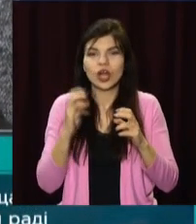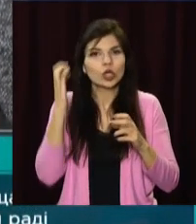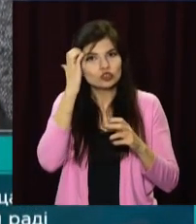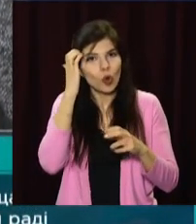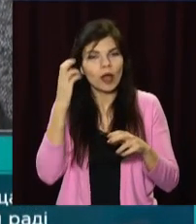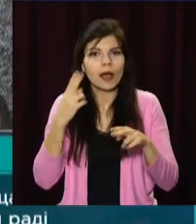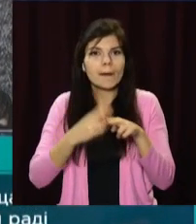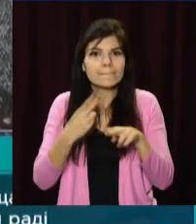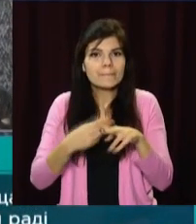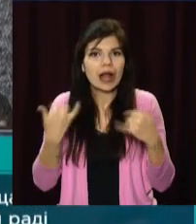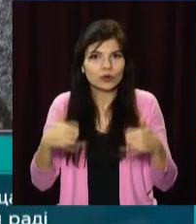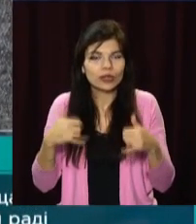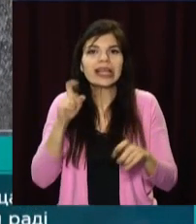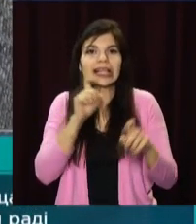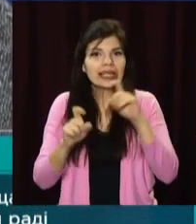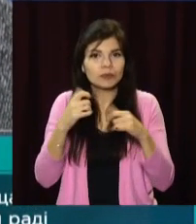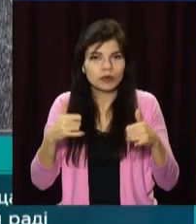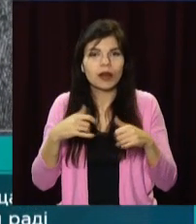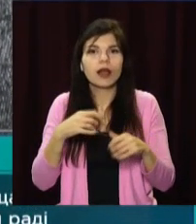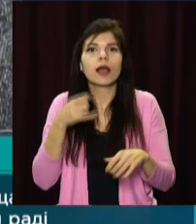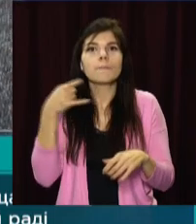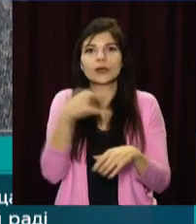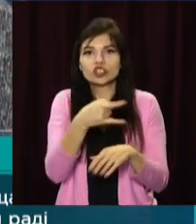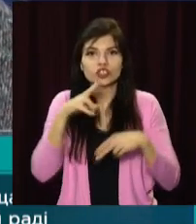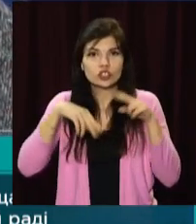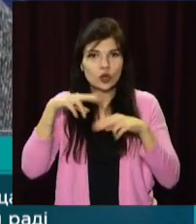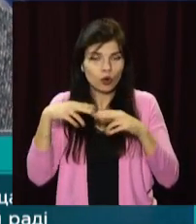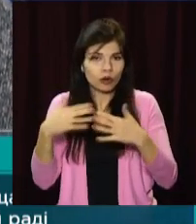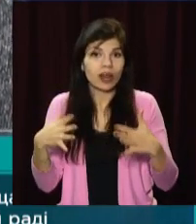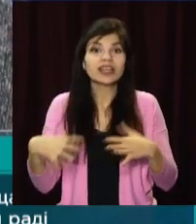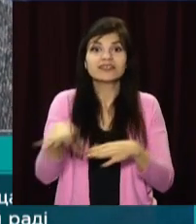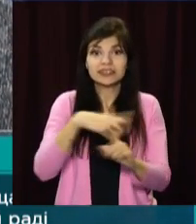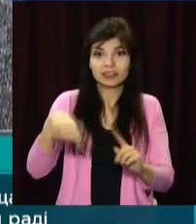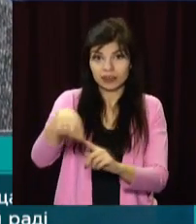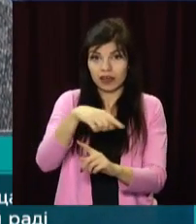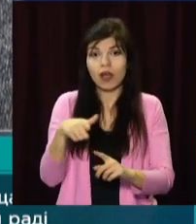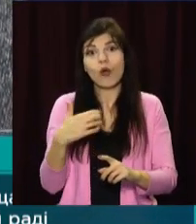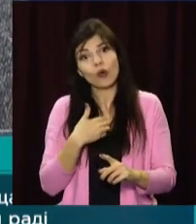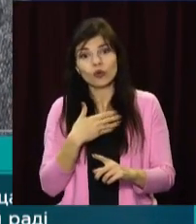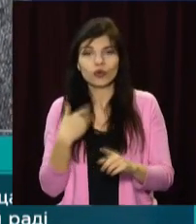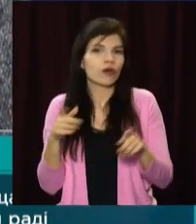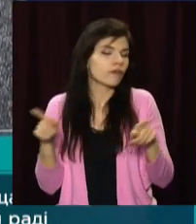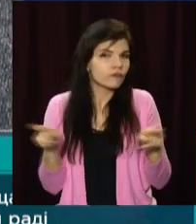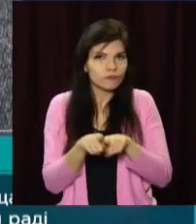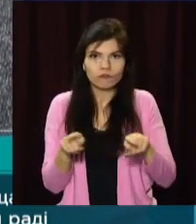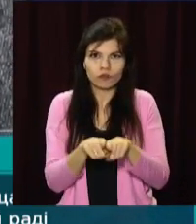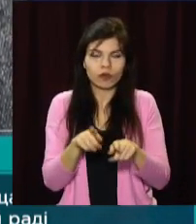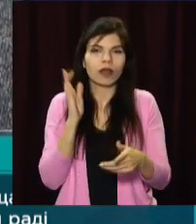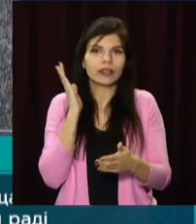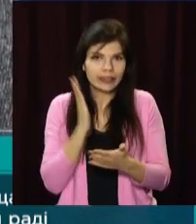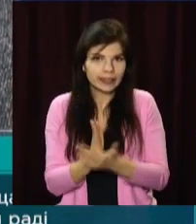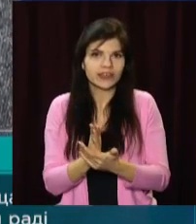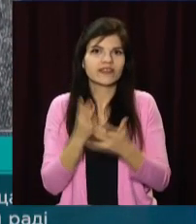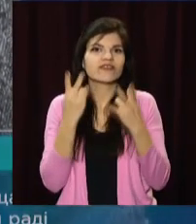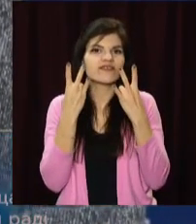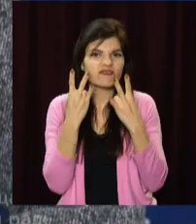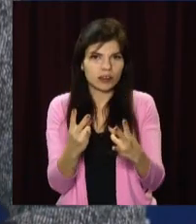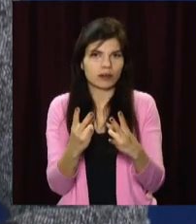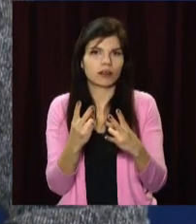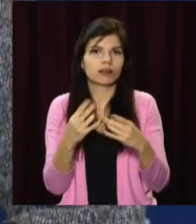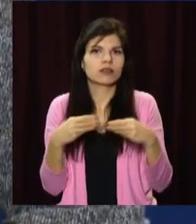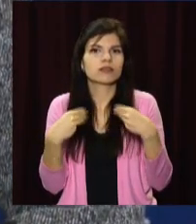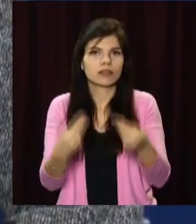множество предприятий черной металлургии, химической металлургии, машиностроения. И все они, как бы мы ни хотели, так